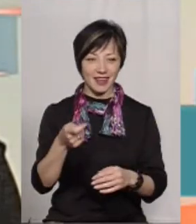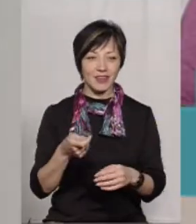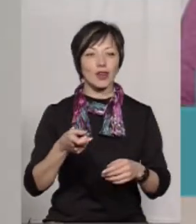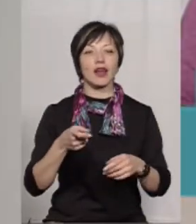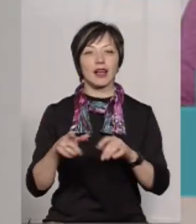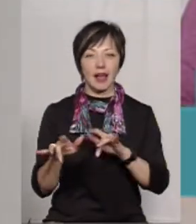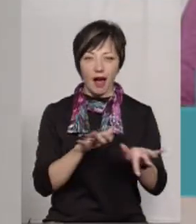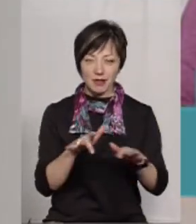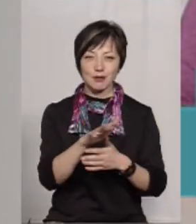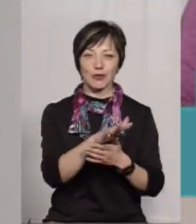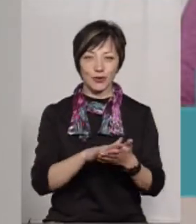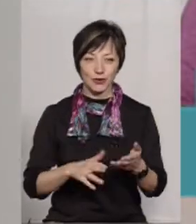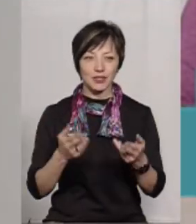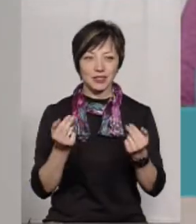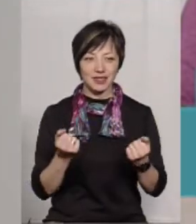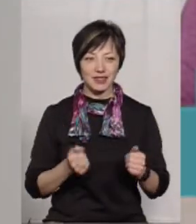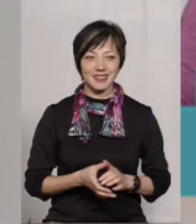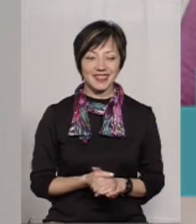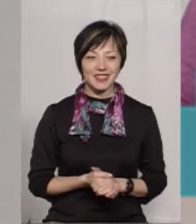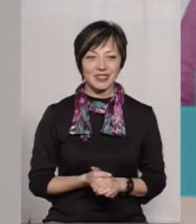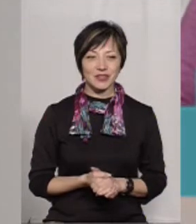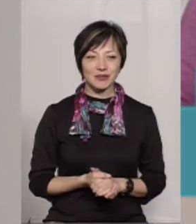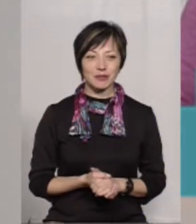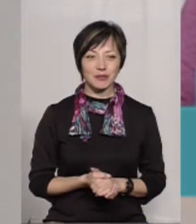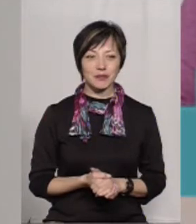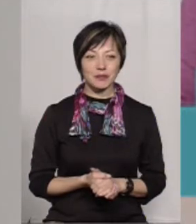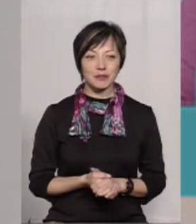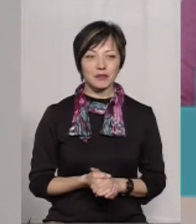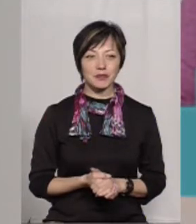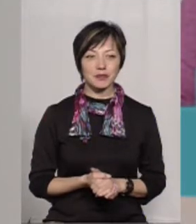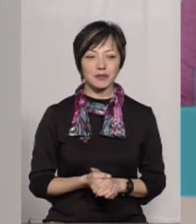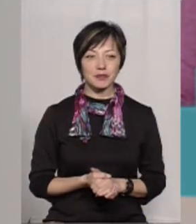Тобто діє акція, звичайно, кохання поза часом.